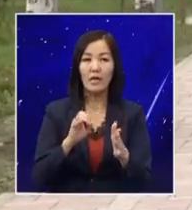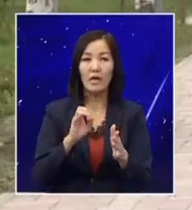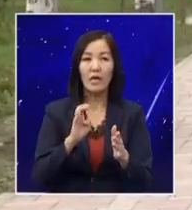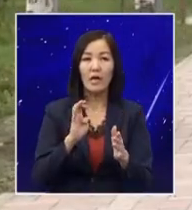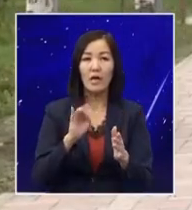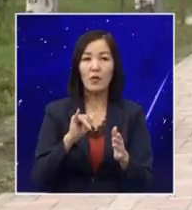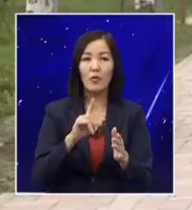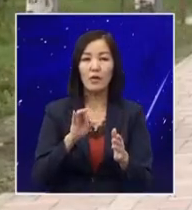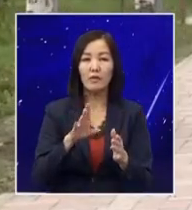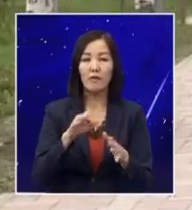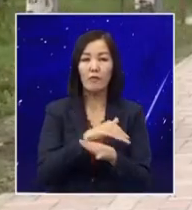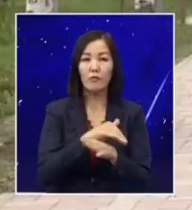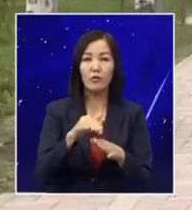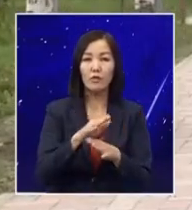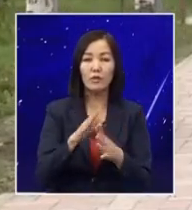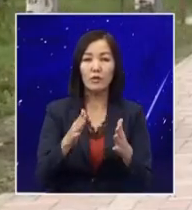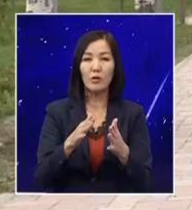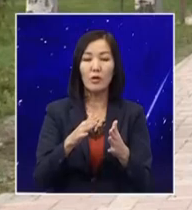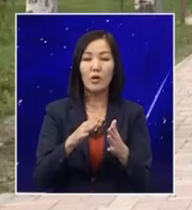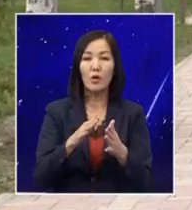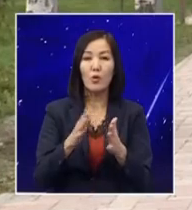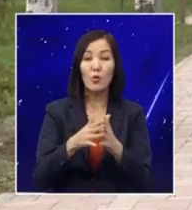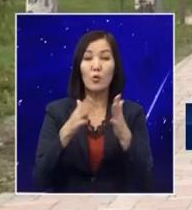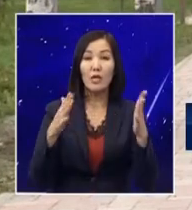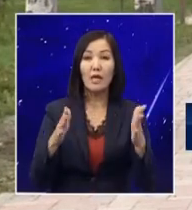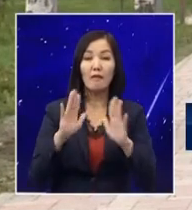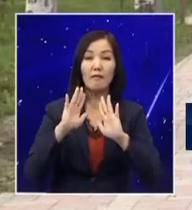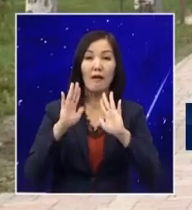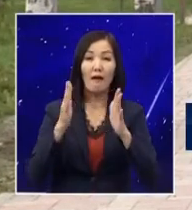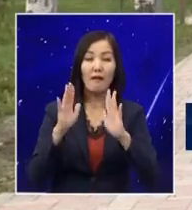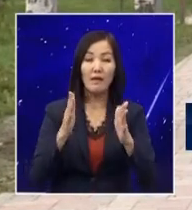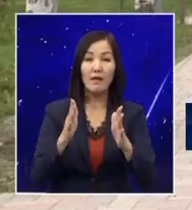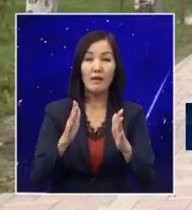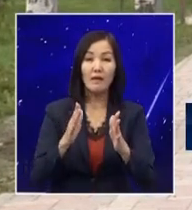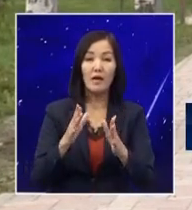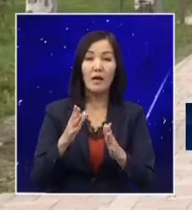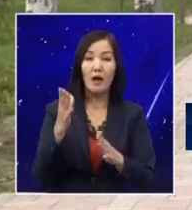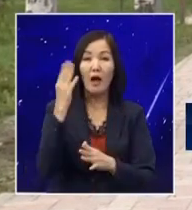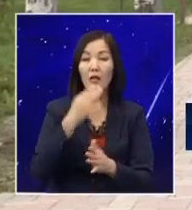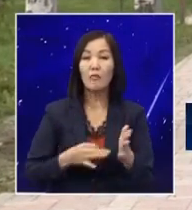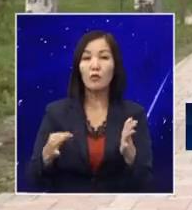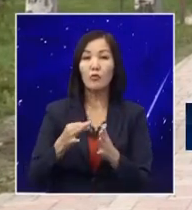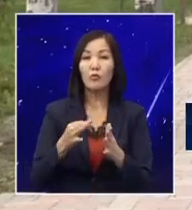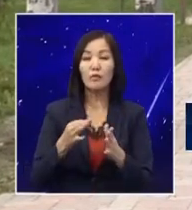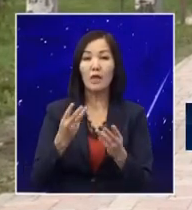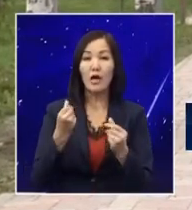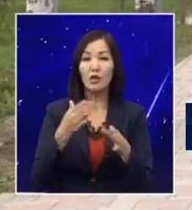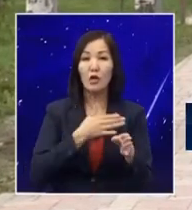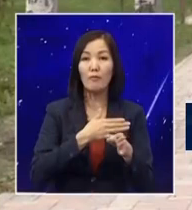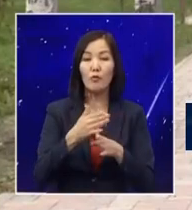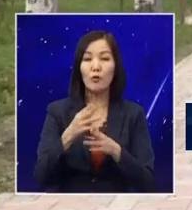мына үлкен аллеяны біздің облыс өз қаржысына ремонттап,